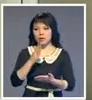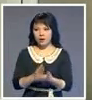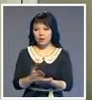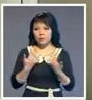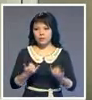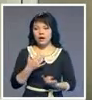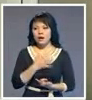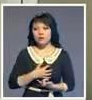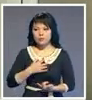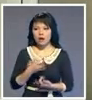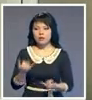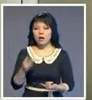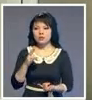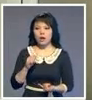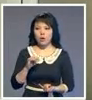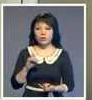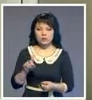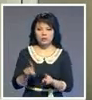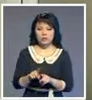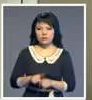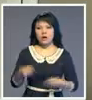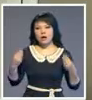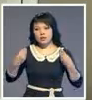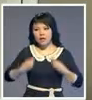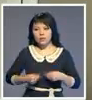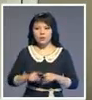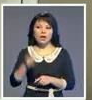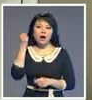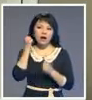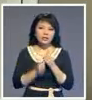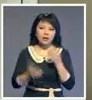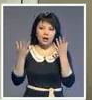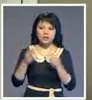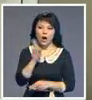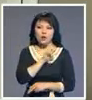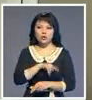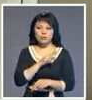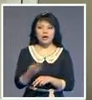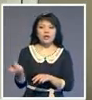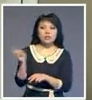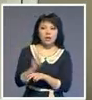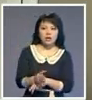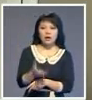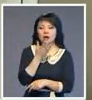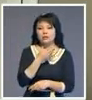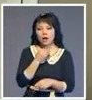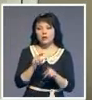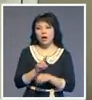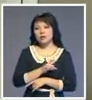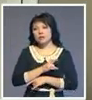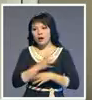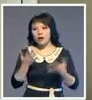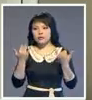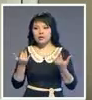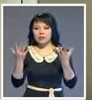негізінен тек қана Наурызда киіп келмей, күнделікті жұмысқа осындай жиын тойларға киіп